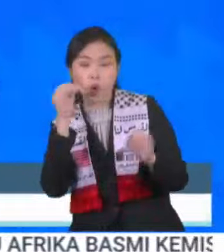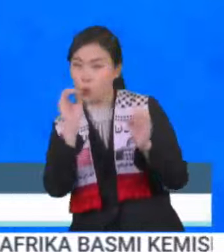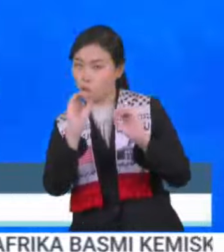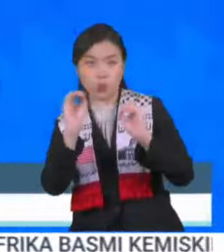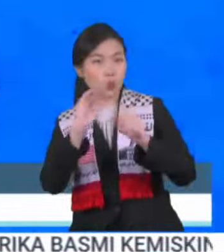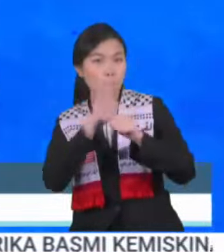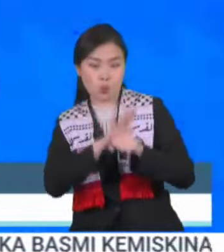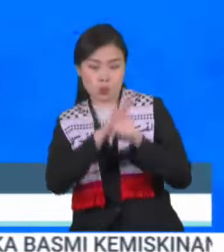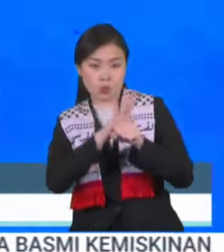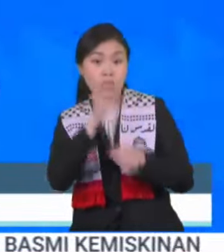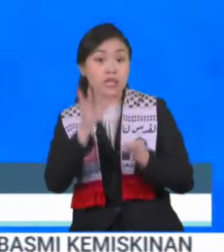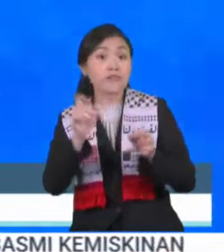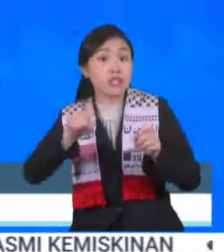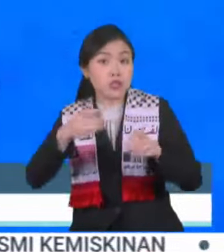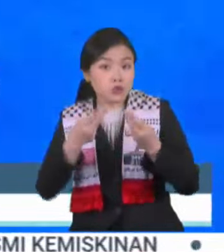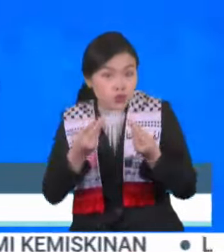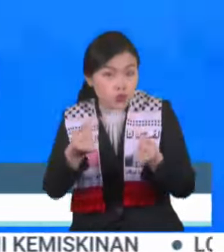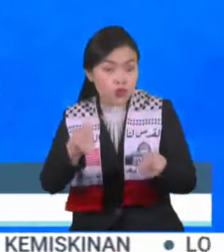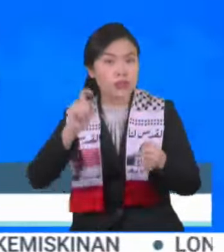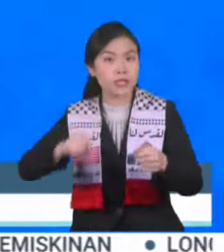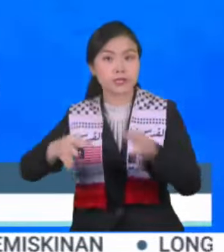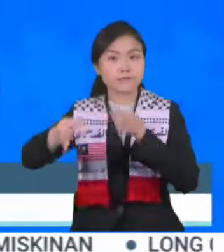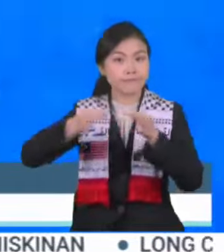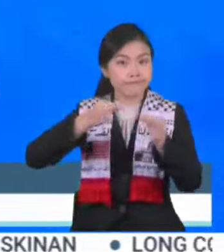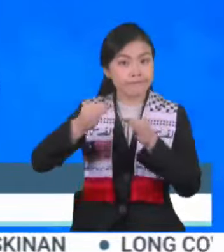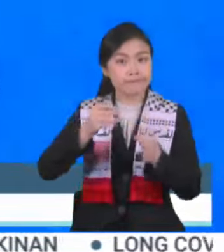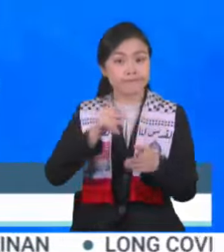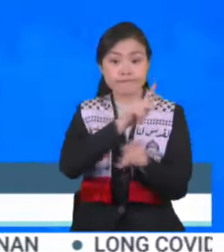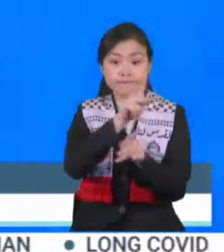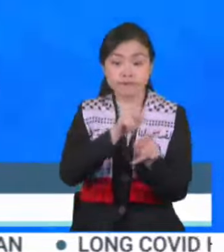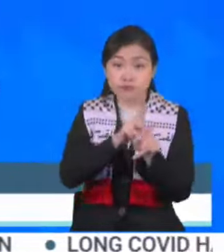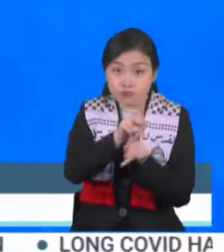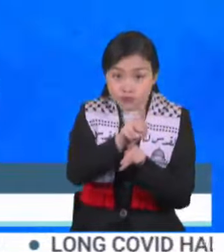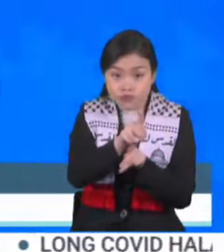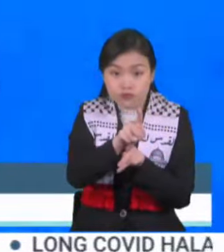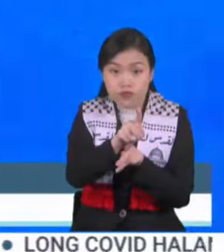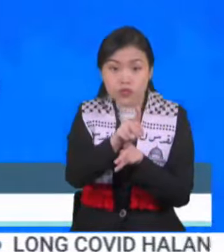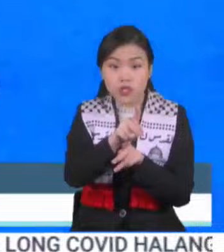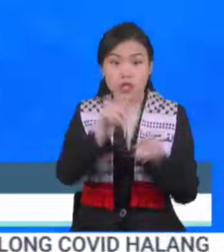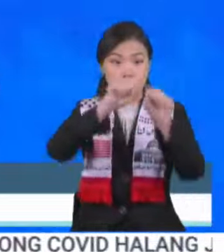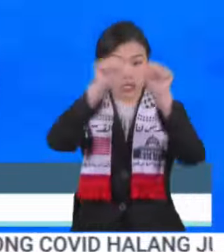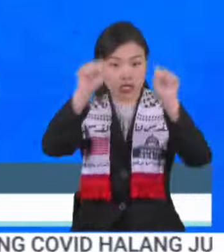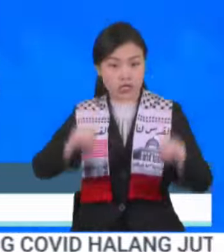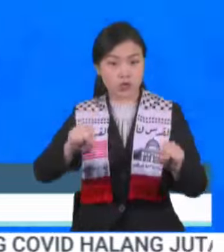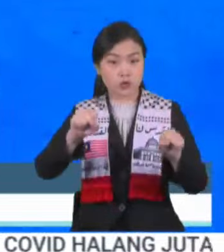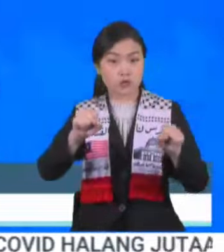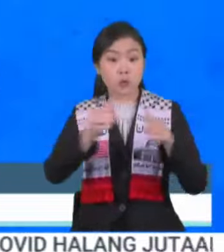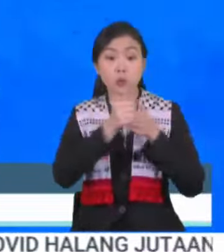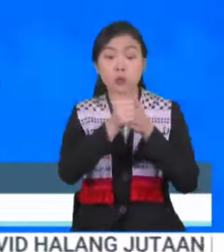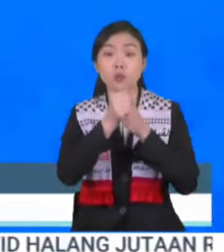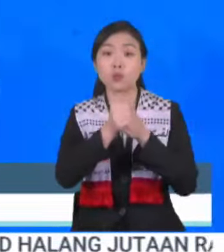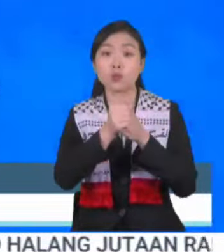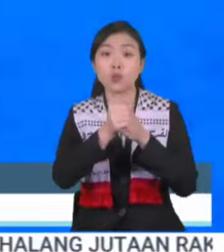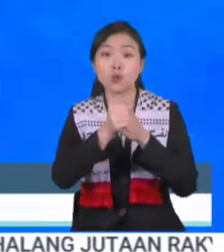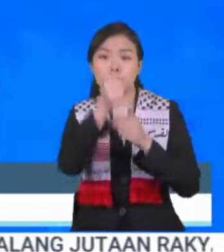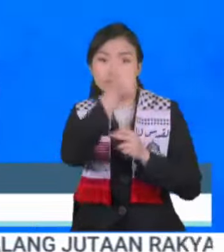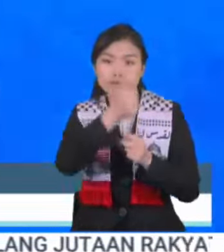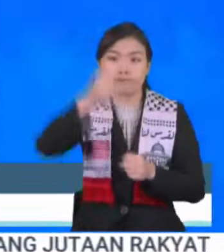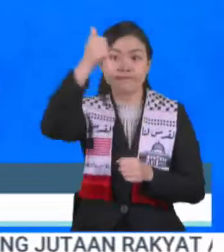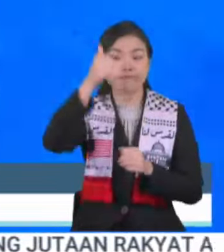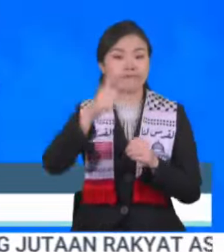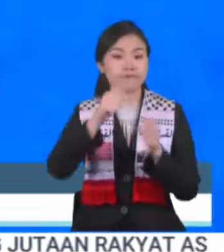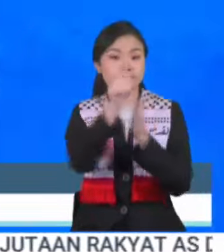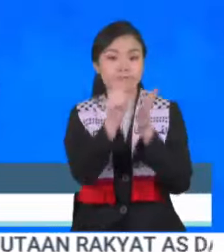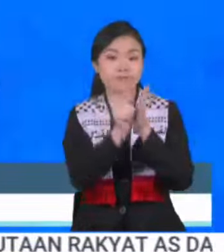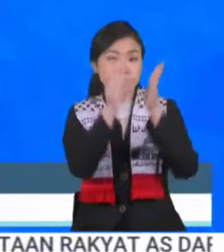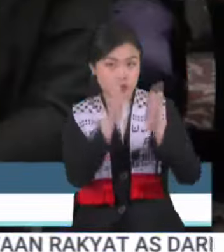settled, we just must explain professionally to the system led by the Chief Justice today. This is how the government